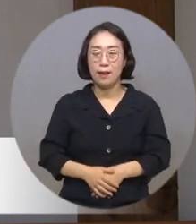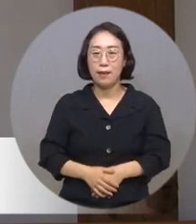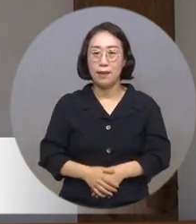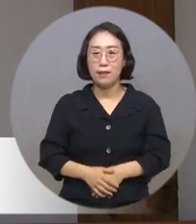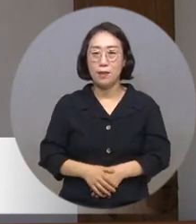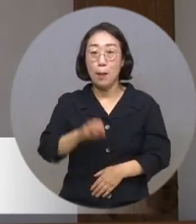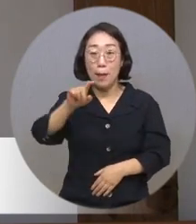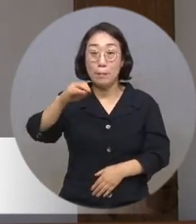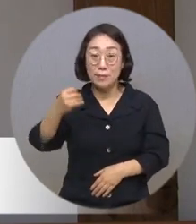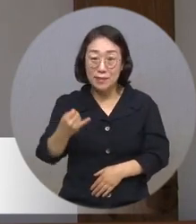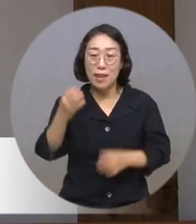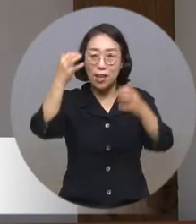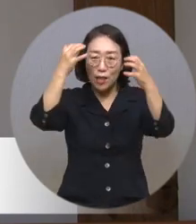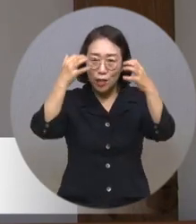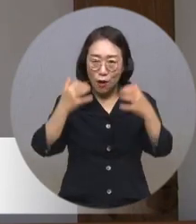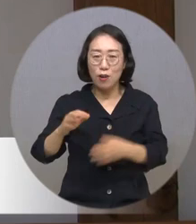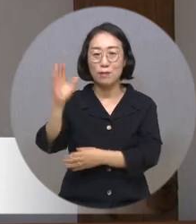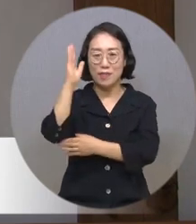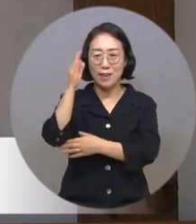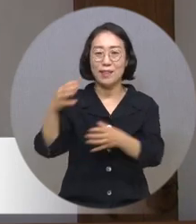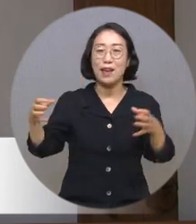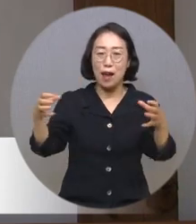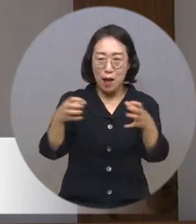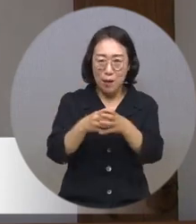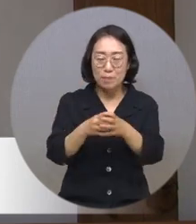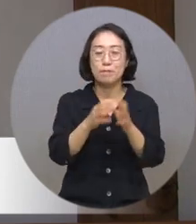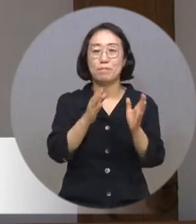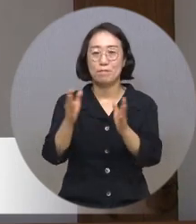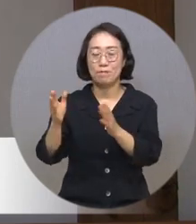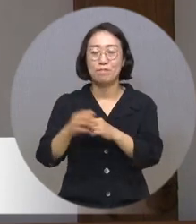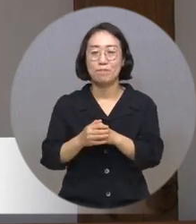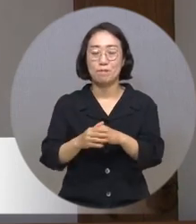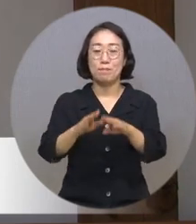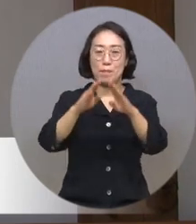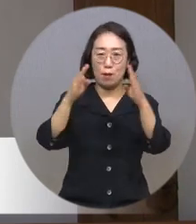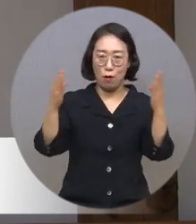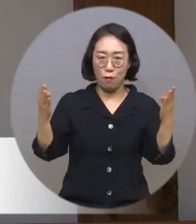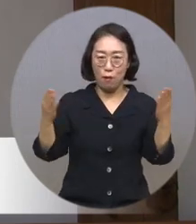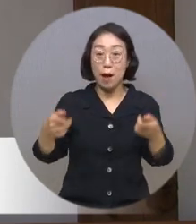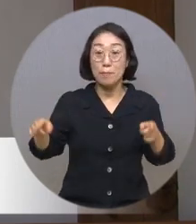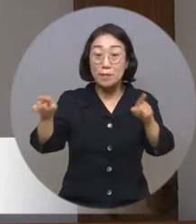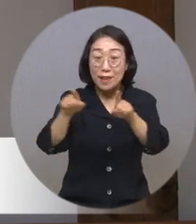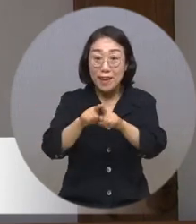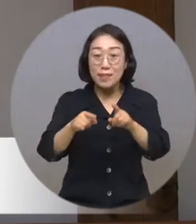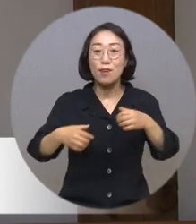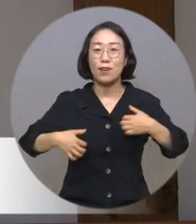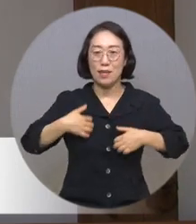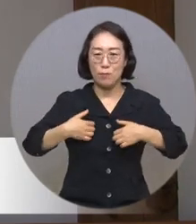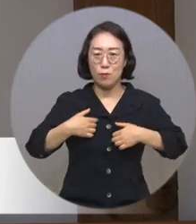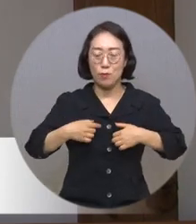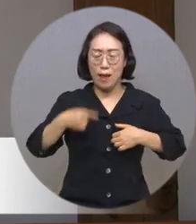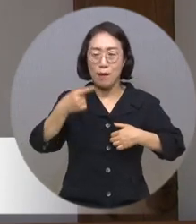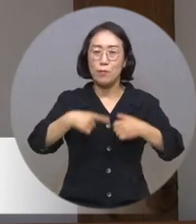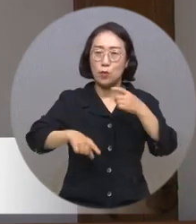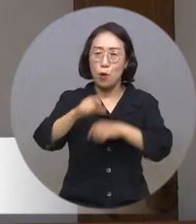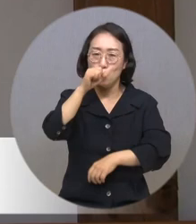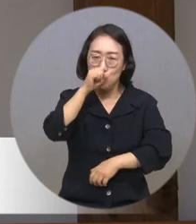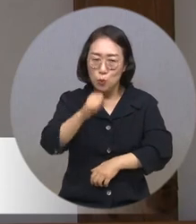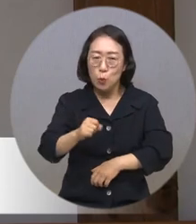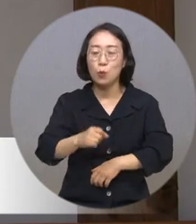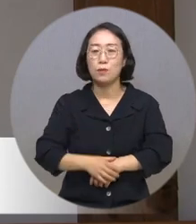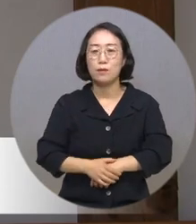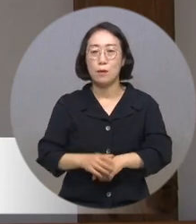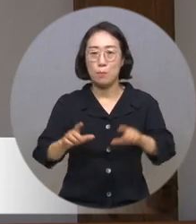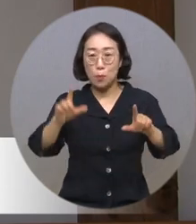여름 물놀이 축제를 같이 주관하였습니다. 함께하게 되어서 너무 기쁘고 다음에는 더 좋은 이 활동